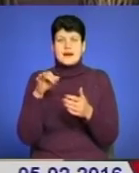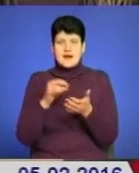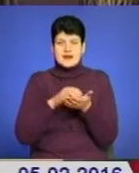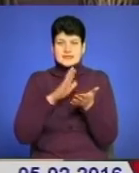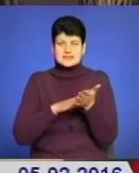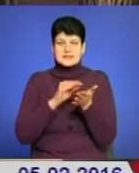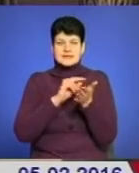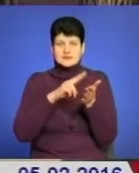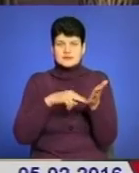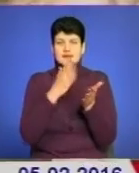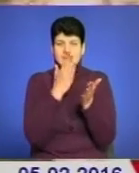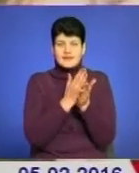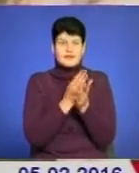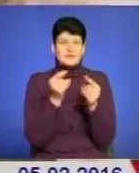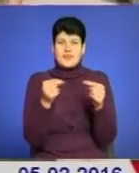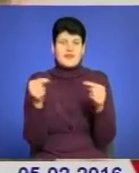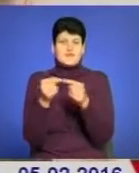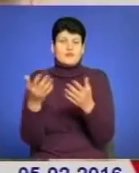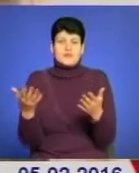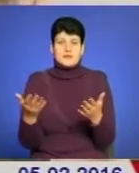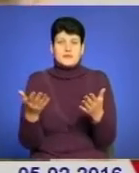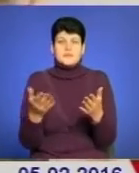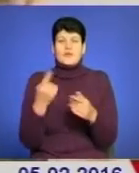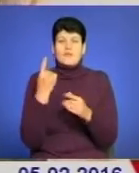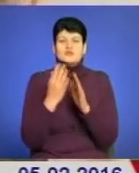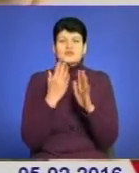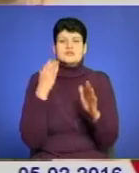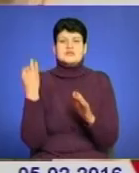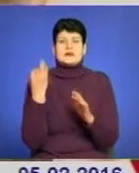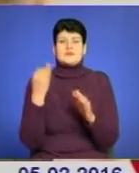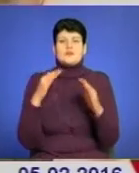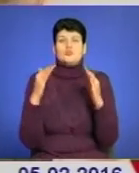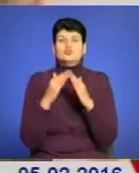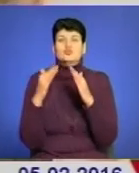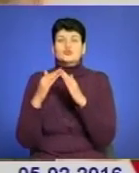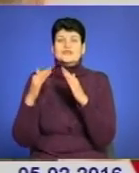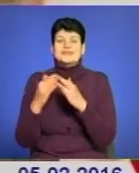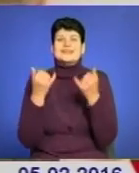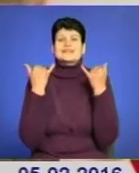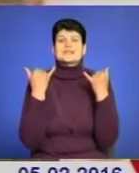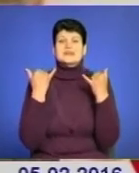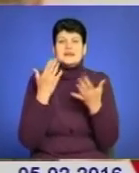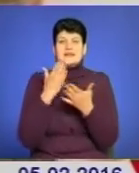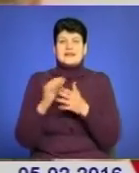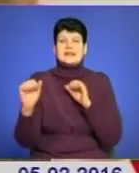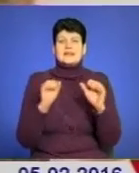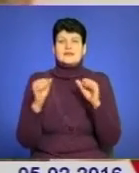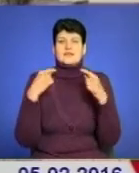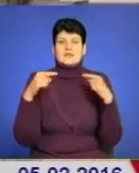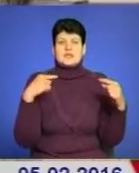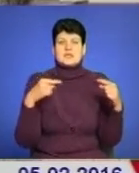те, що насправді воно не зовсім відповідає одне одному. В першу чергу активістів цікавлять будинки посадовців, які зараз очолюють різні державні